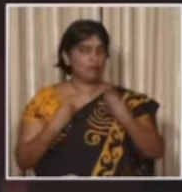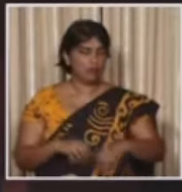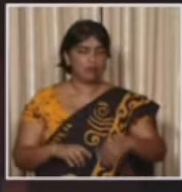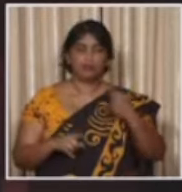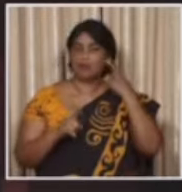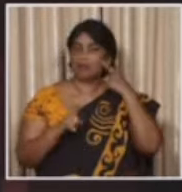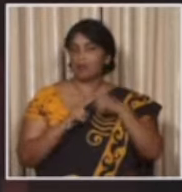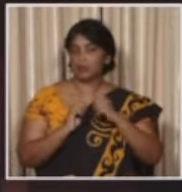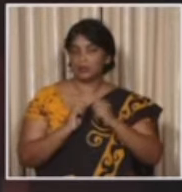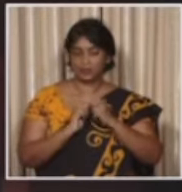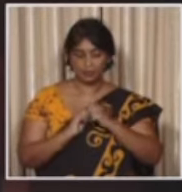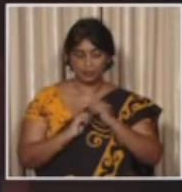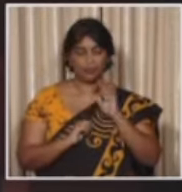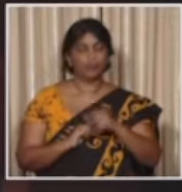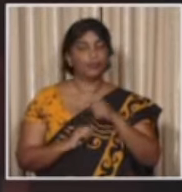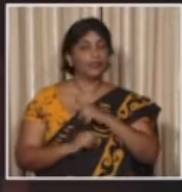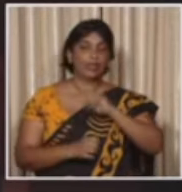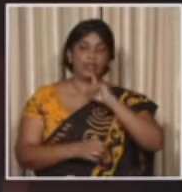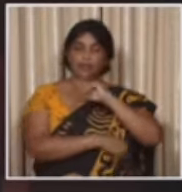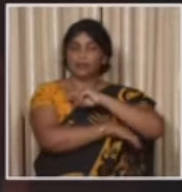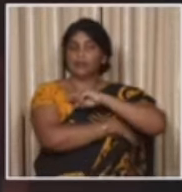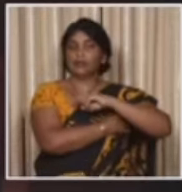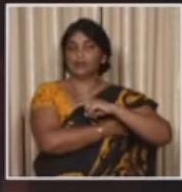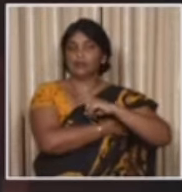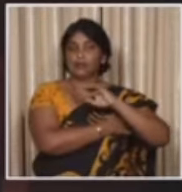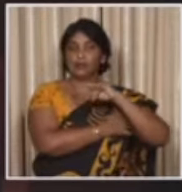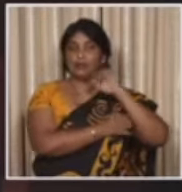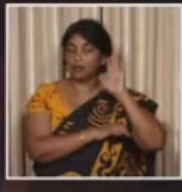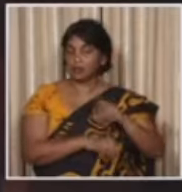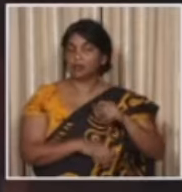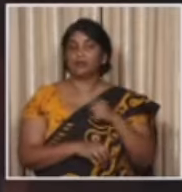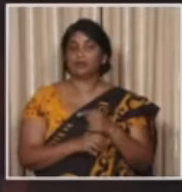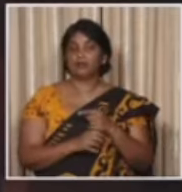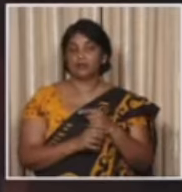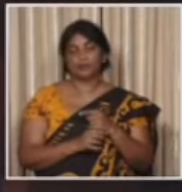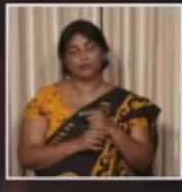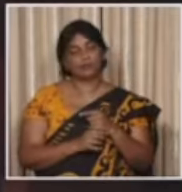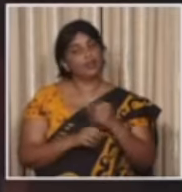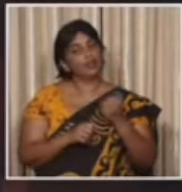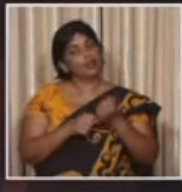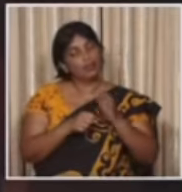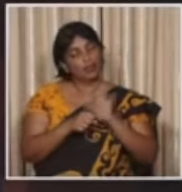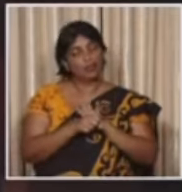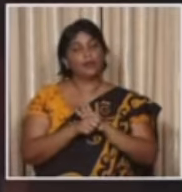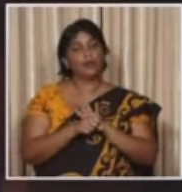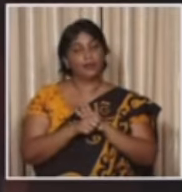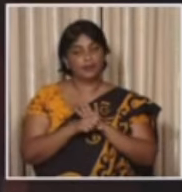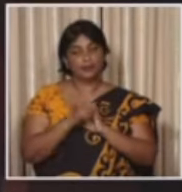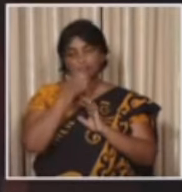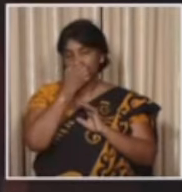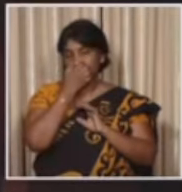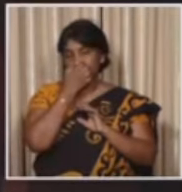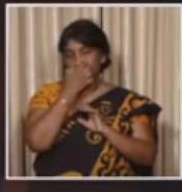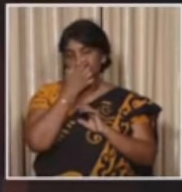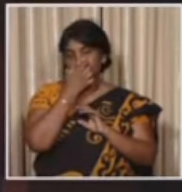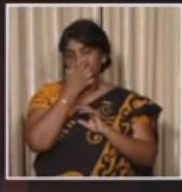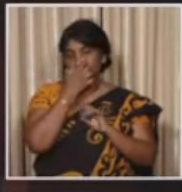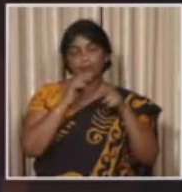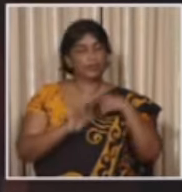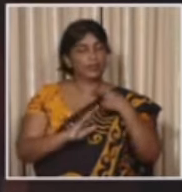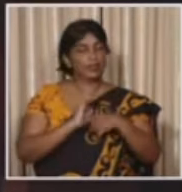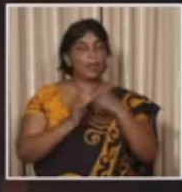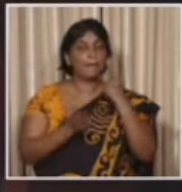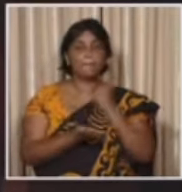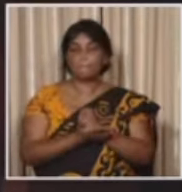කරයි. ඒව එහෙම කිව්වා. හැබැයි කොරෝනා කාලෙදි වුවත් මේ රටේ